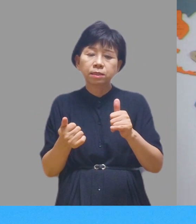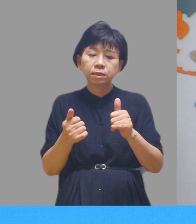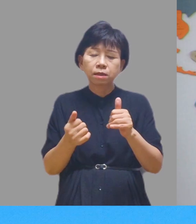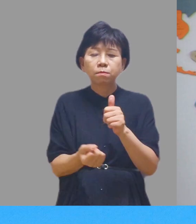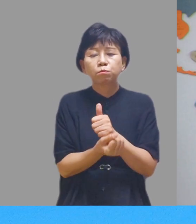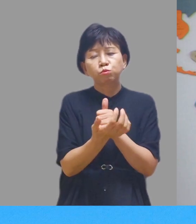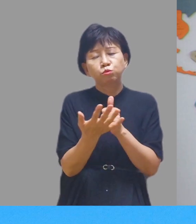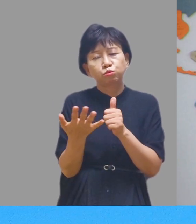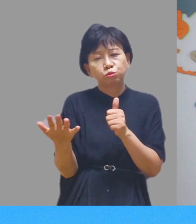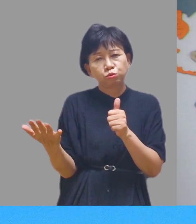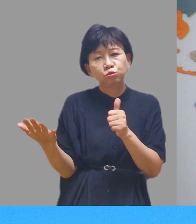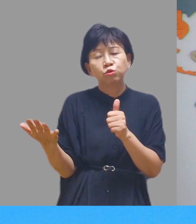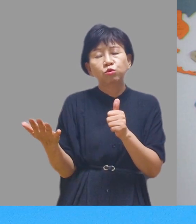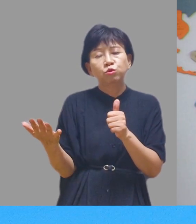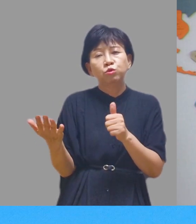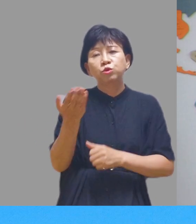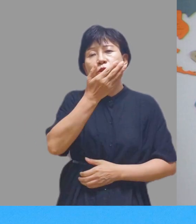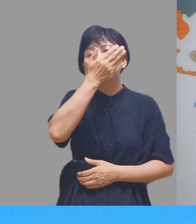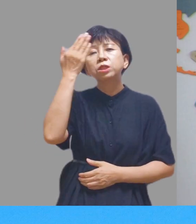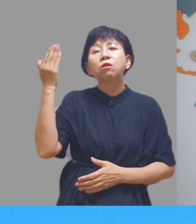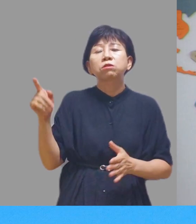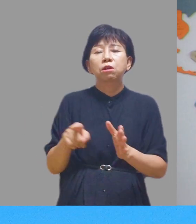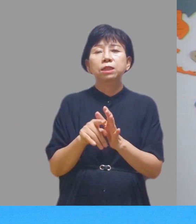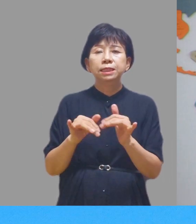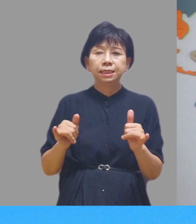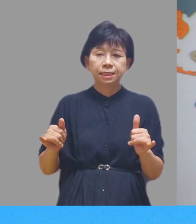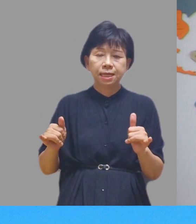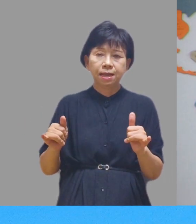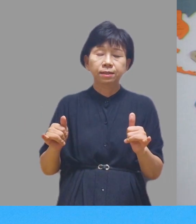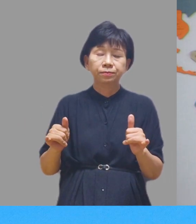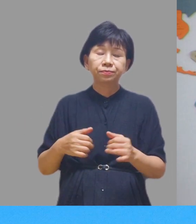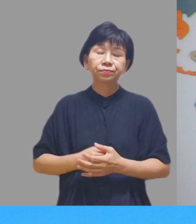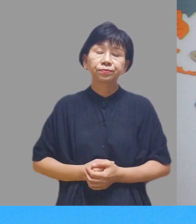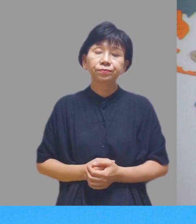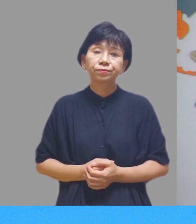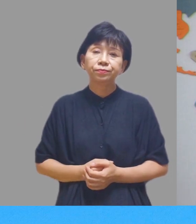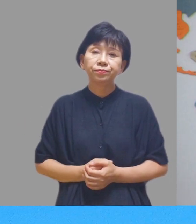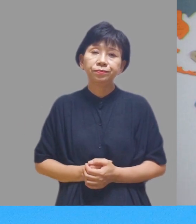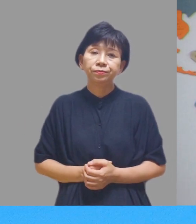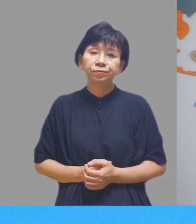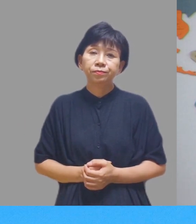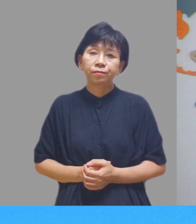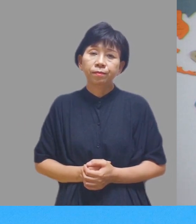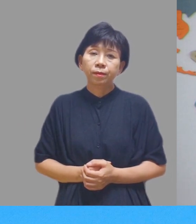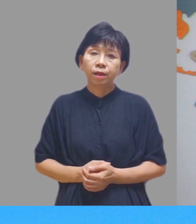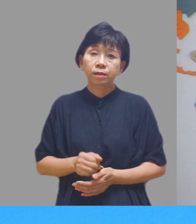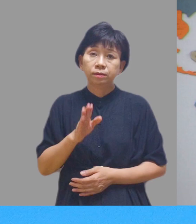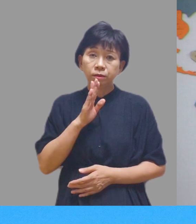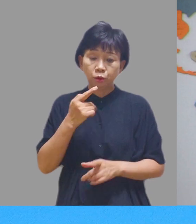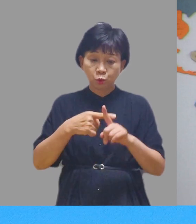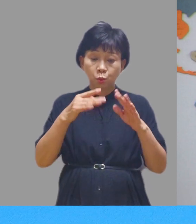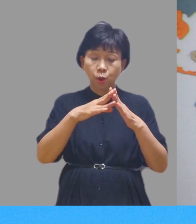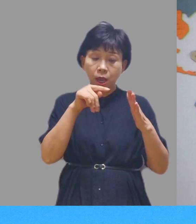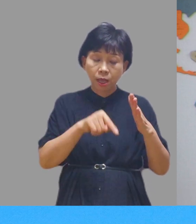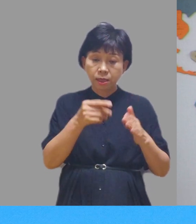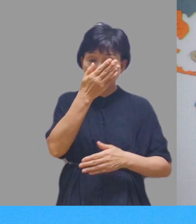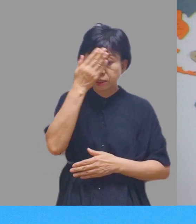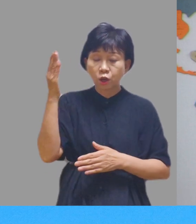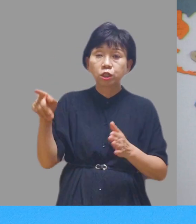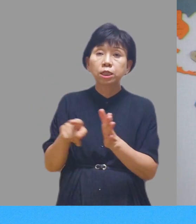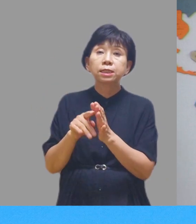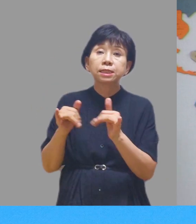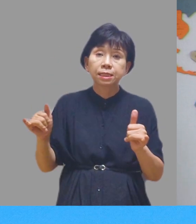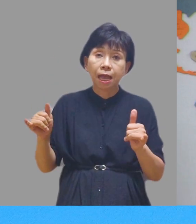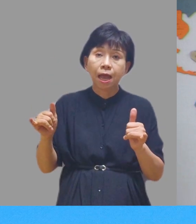시기가 바로 청년 신앙의 단계입니다. 성도 여러분, 그렇다면 실제로 교회 안에서 청년